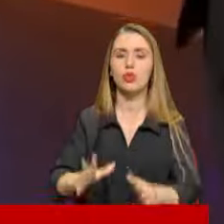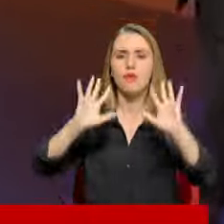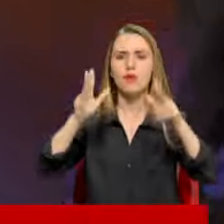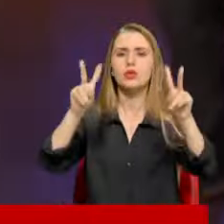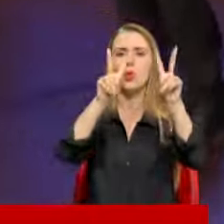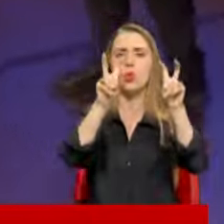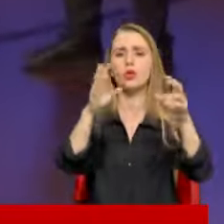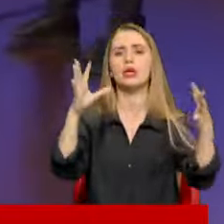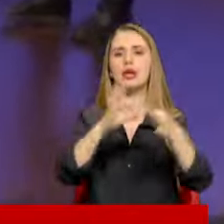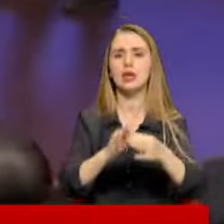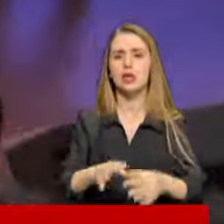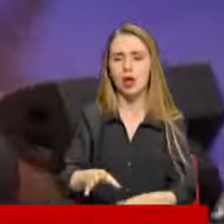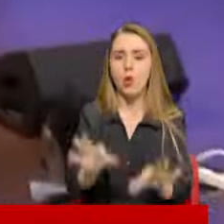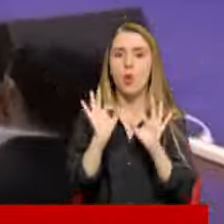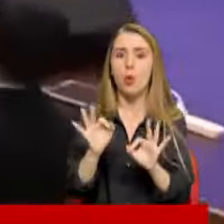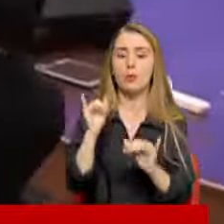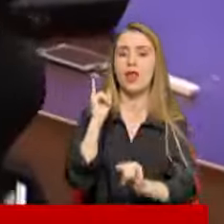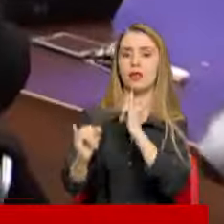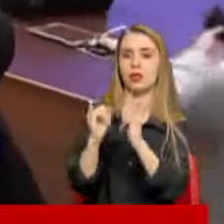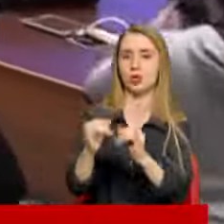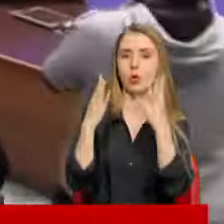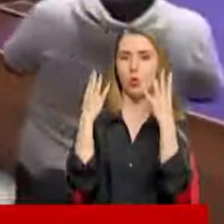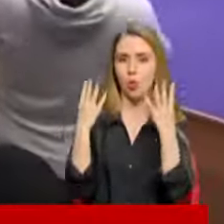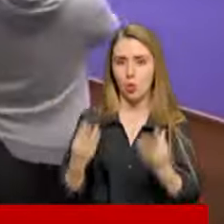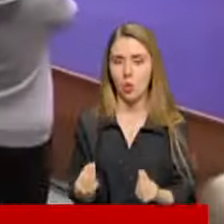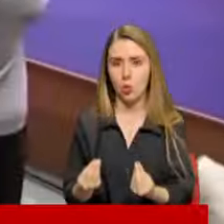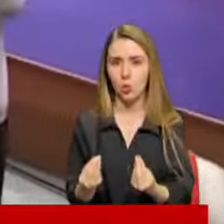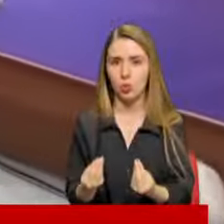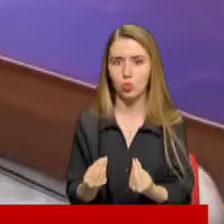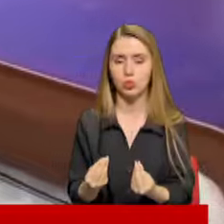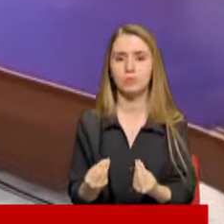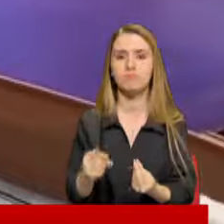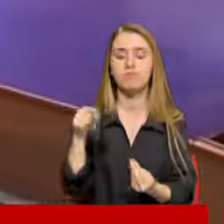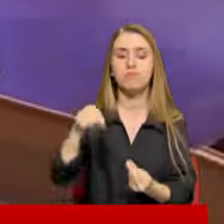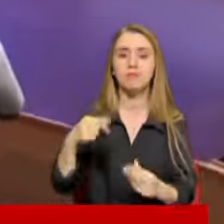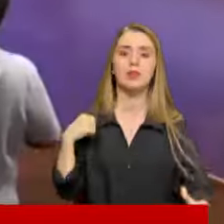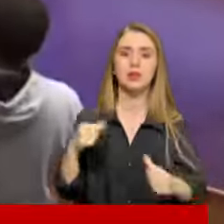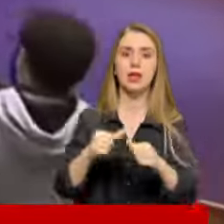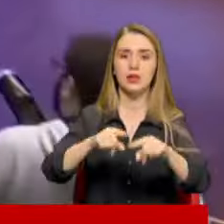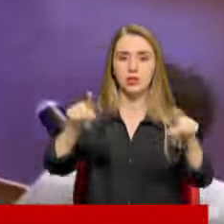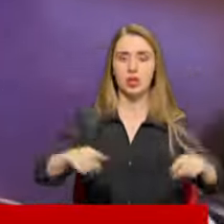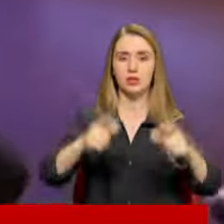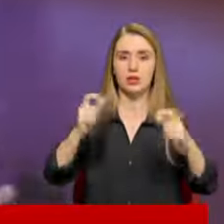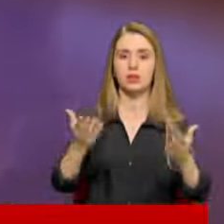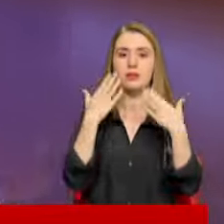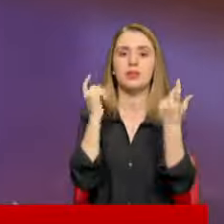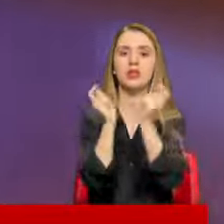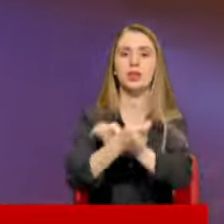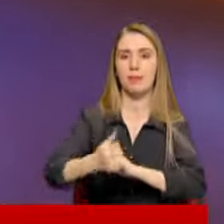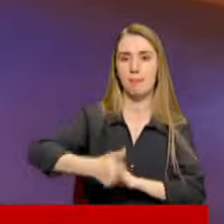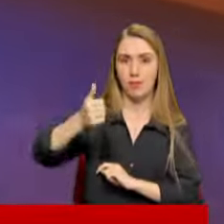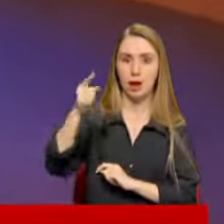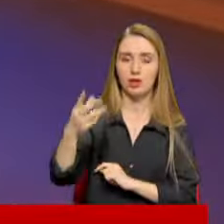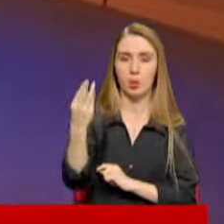konuyla ilgili ciddi eleştirilerin hedefinden neredeyse hiç inmedi bugün yeniden çevre şehircilik ve iklim değişikliği